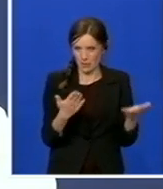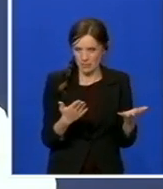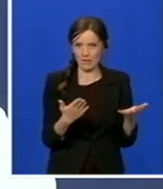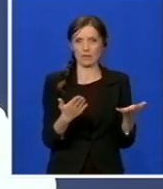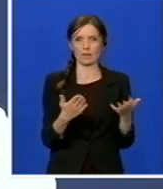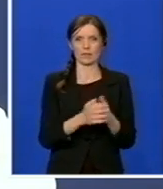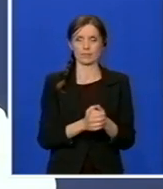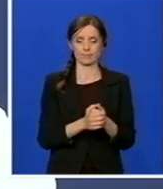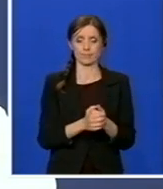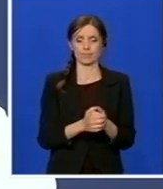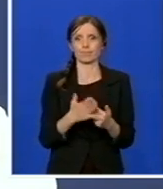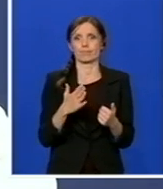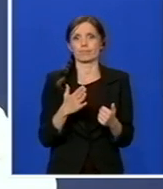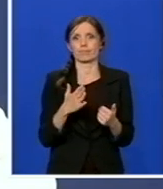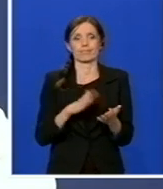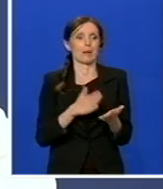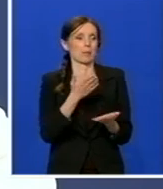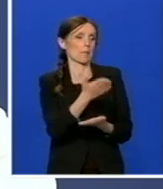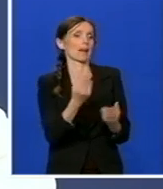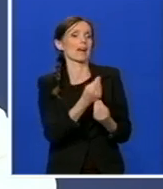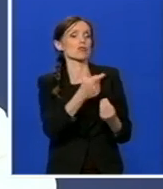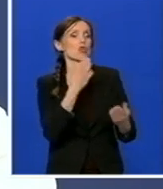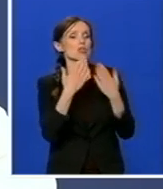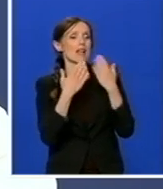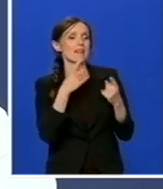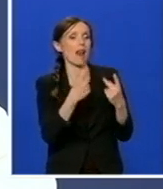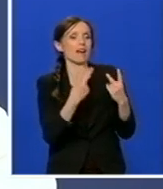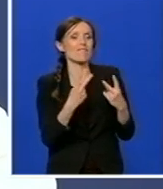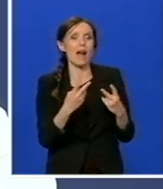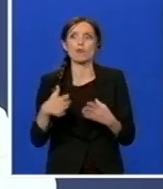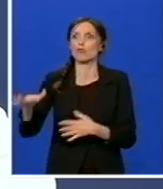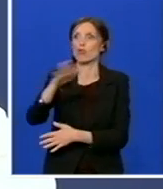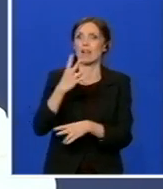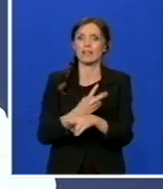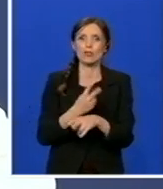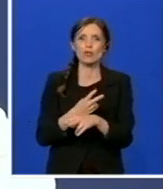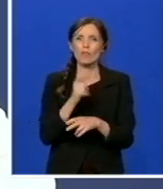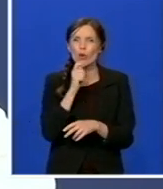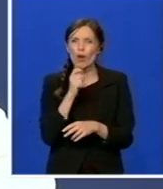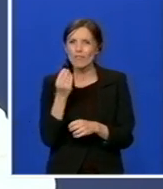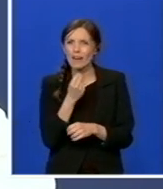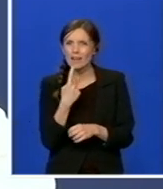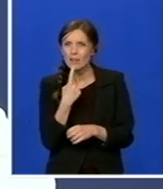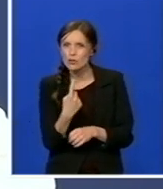od prioriteta i za zemlju. U svakom...